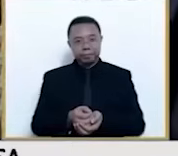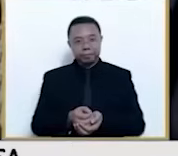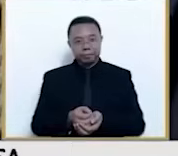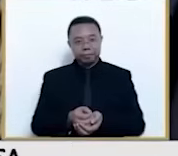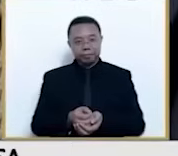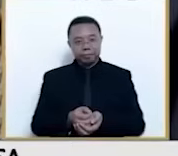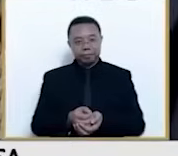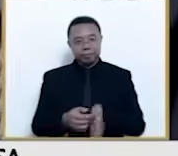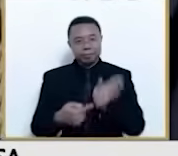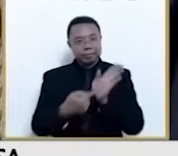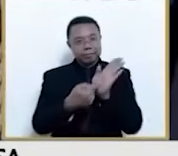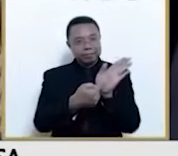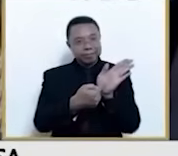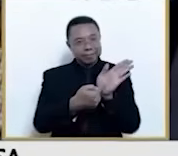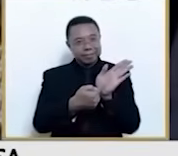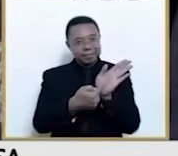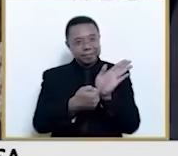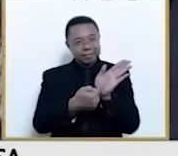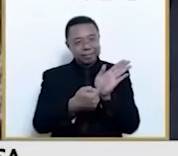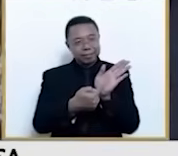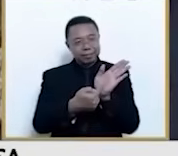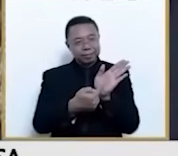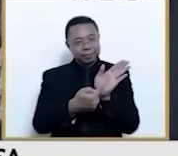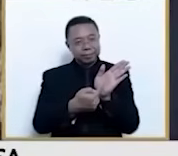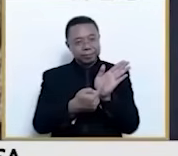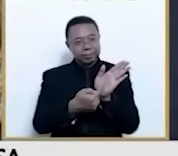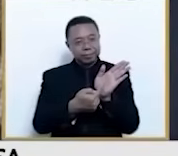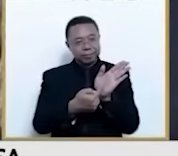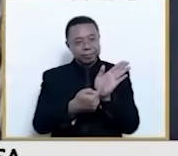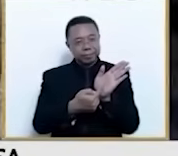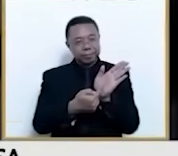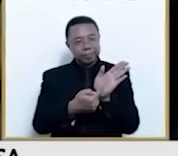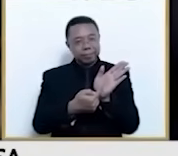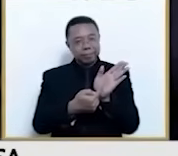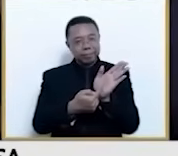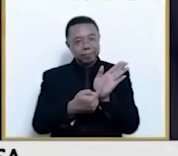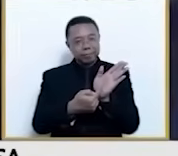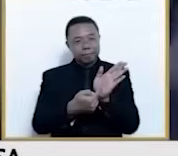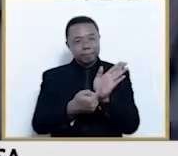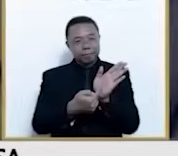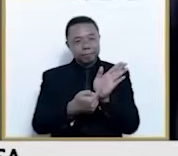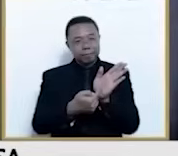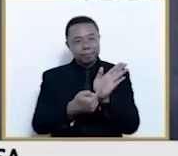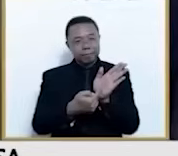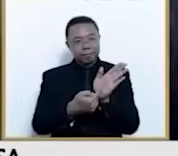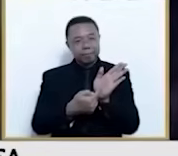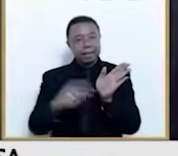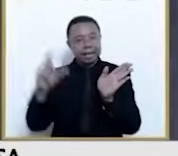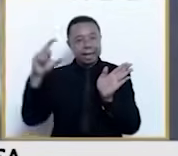Dan jangan lupa untuk ditunjukkan ke kamera, hadirin, dan juga moderator.